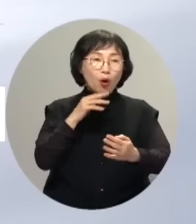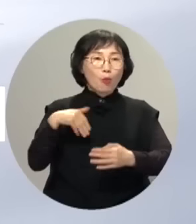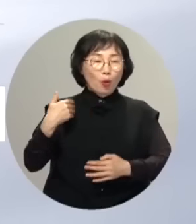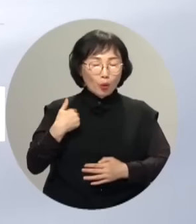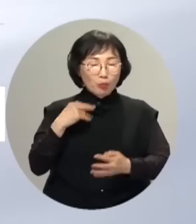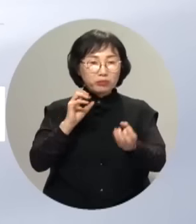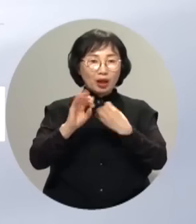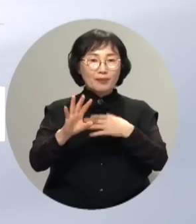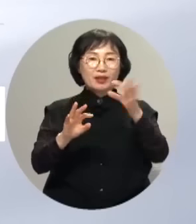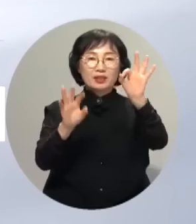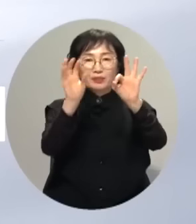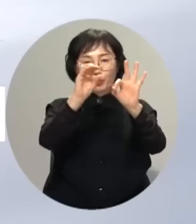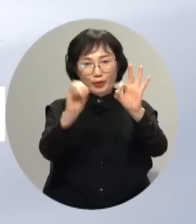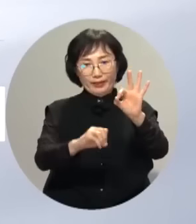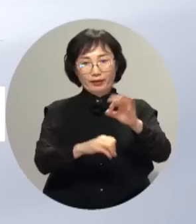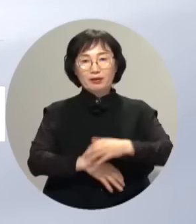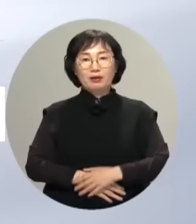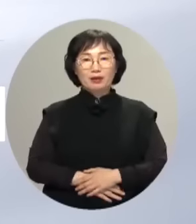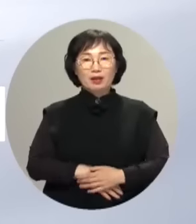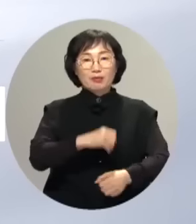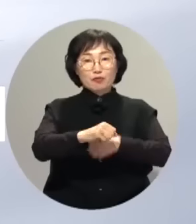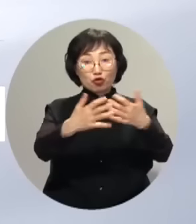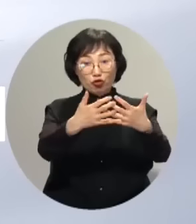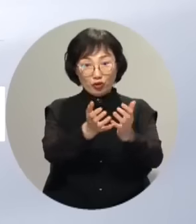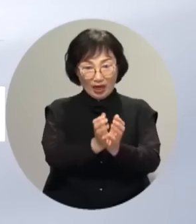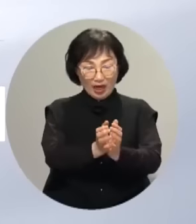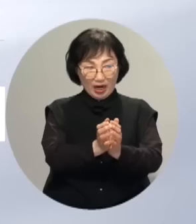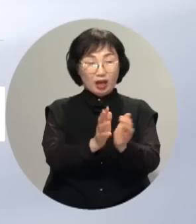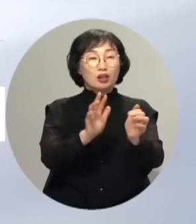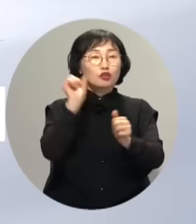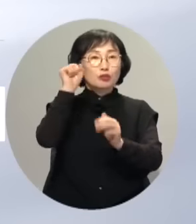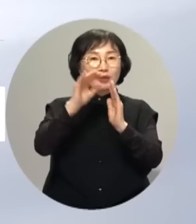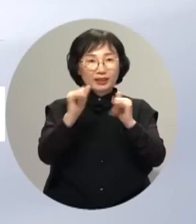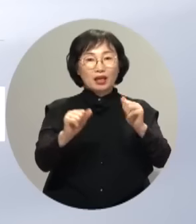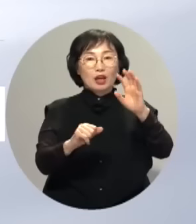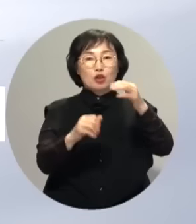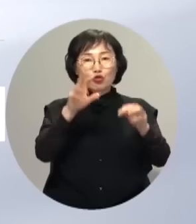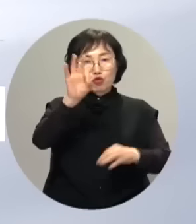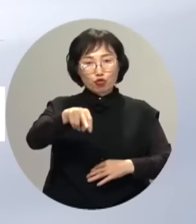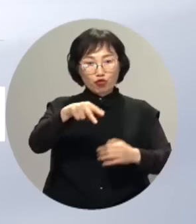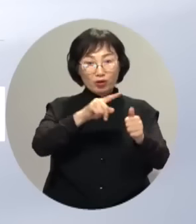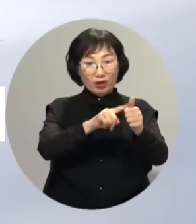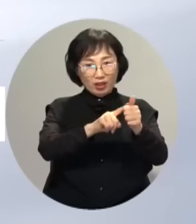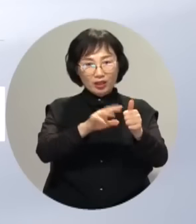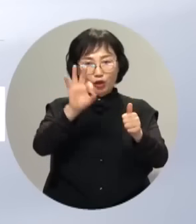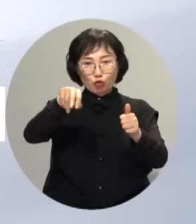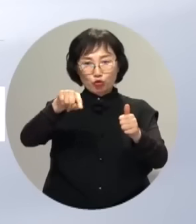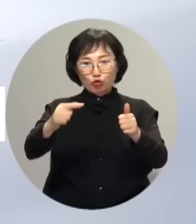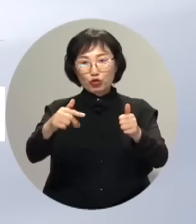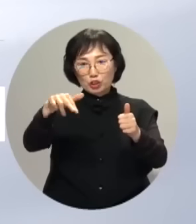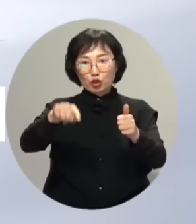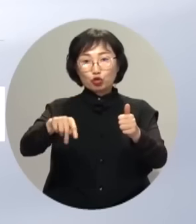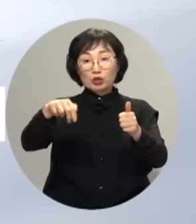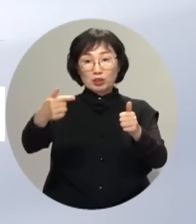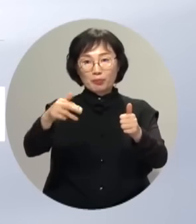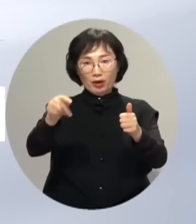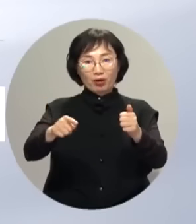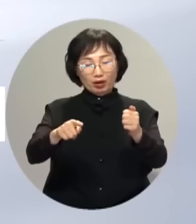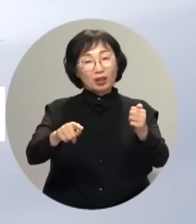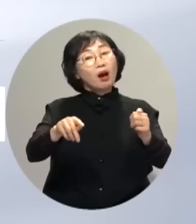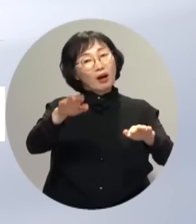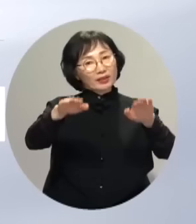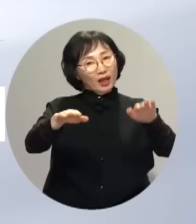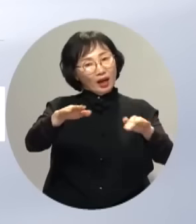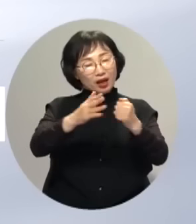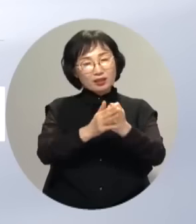10% 있습니다 민주당 예비 후보인 유성협 윤준병 여론 조사 지지율이 2% 차이로 5차